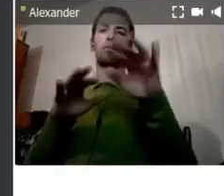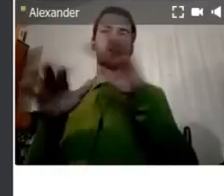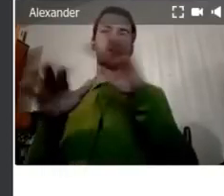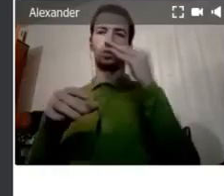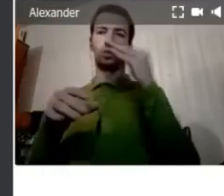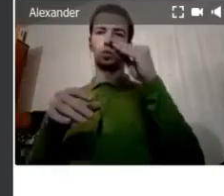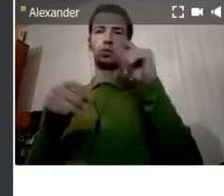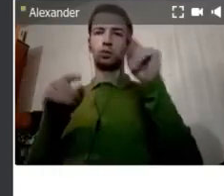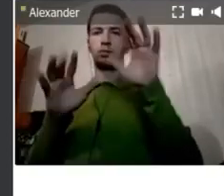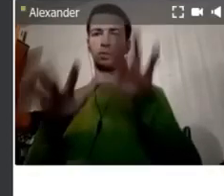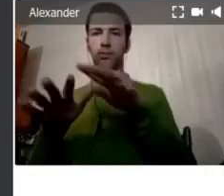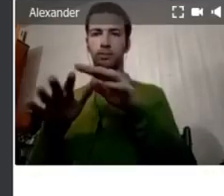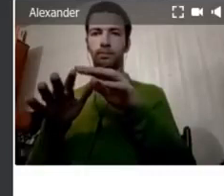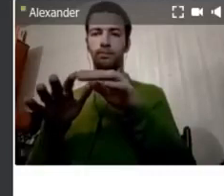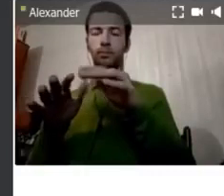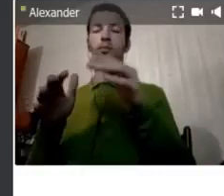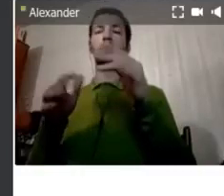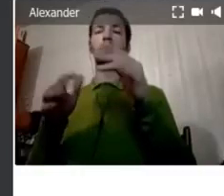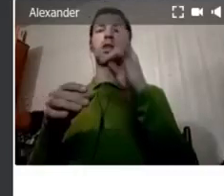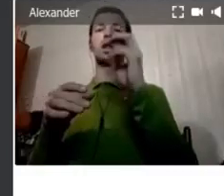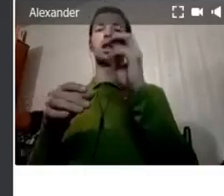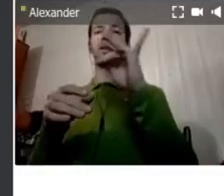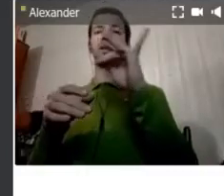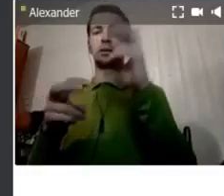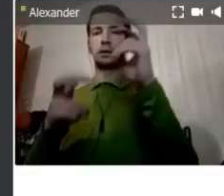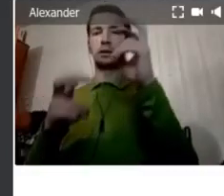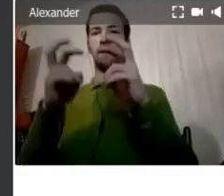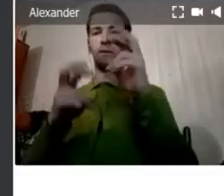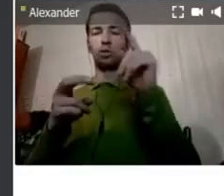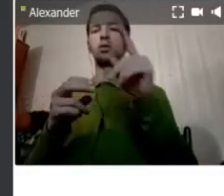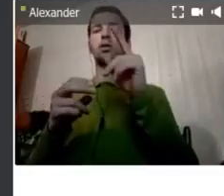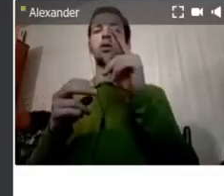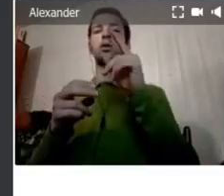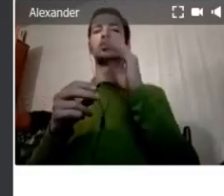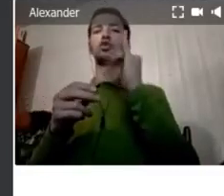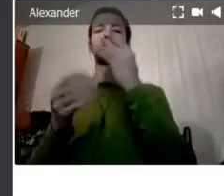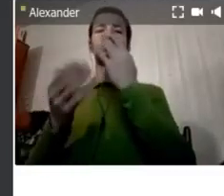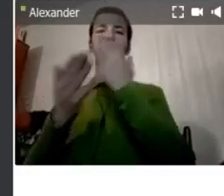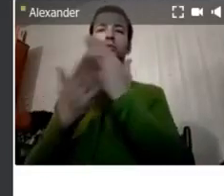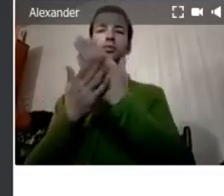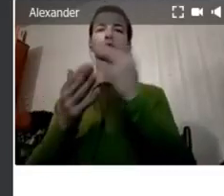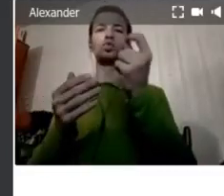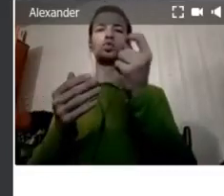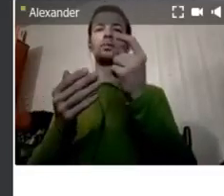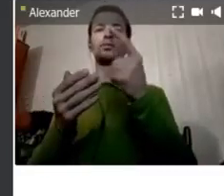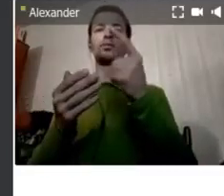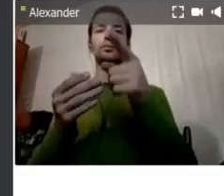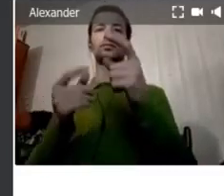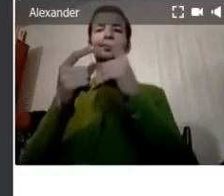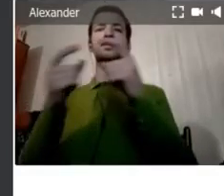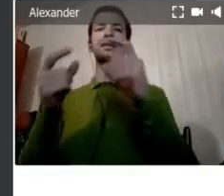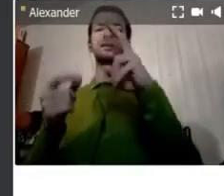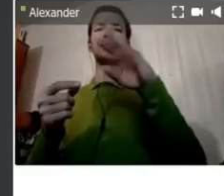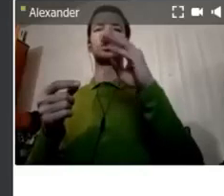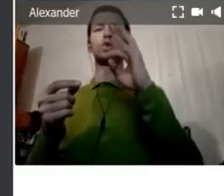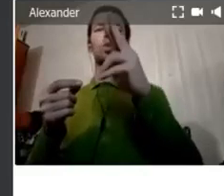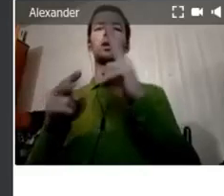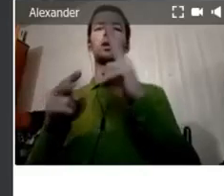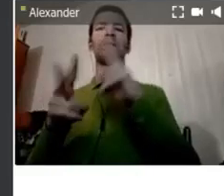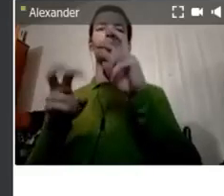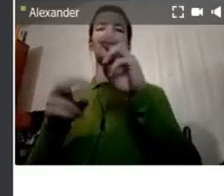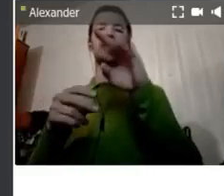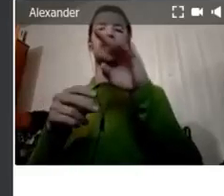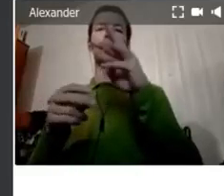видим здесь завод Nadir, DMCC, LBMA и далее все по списку. То есть